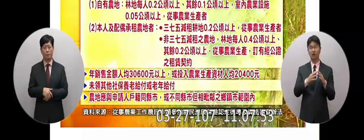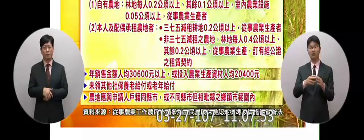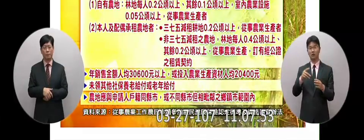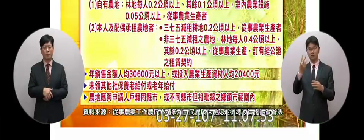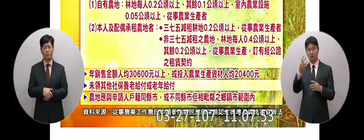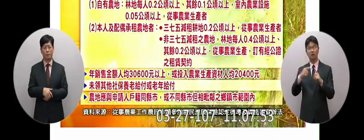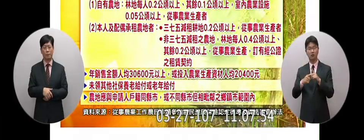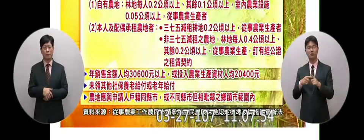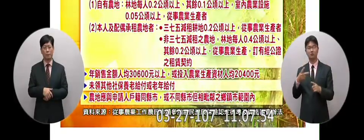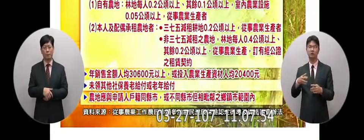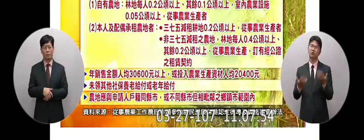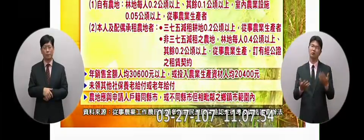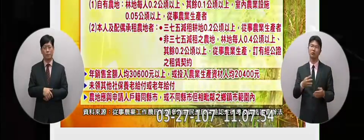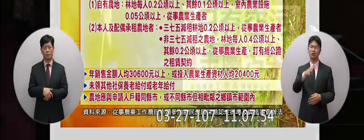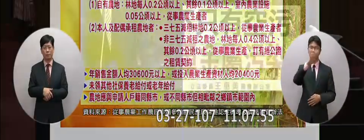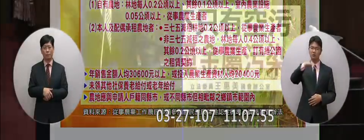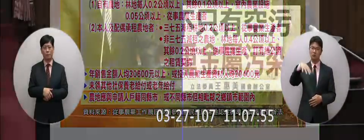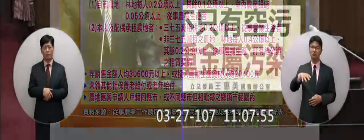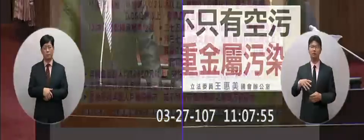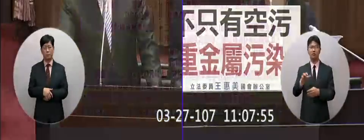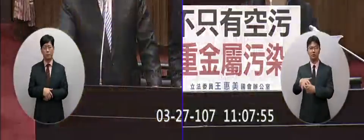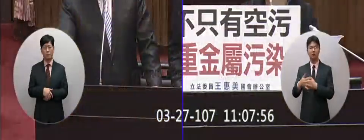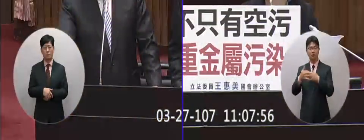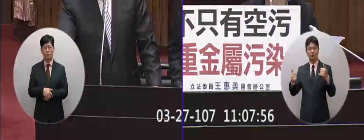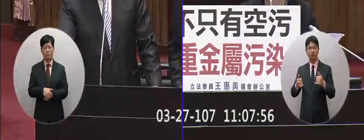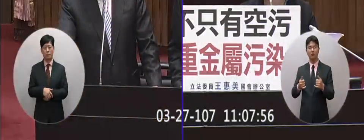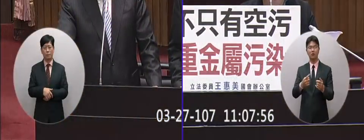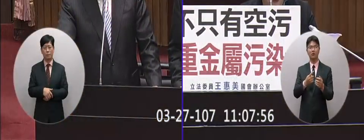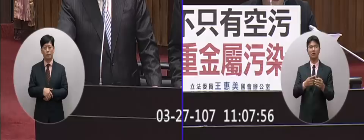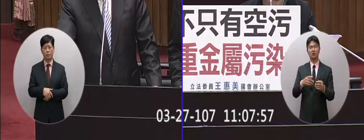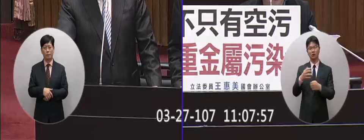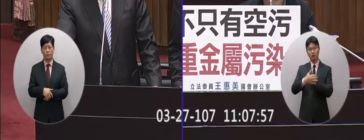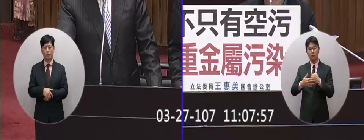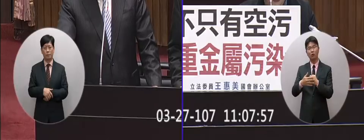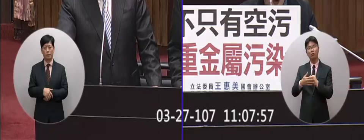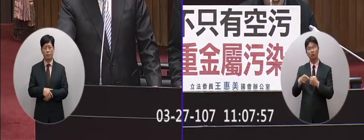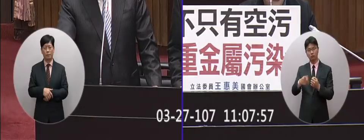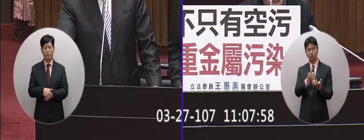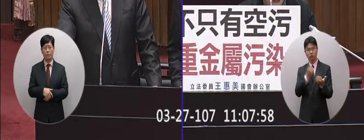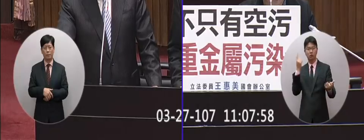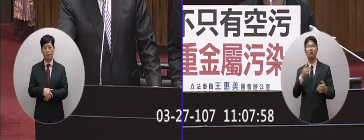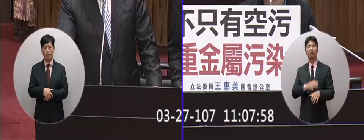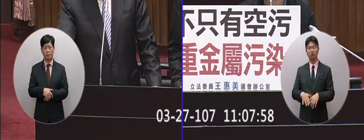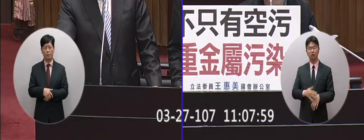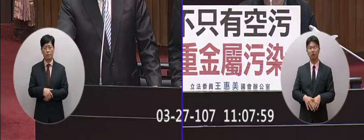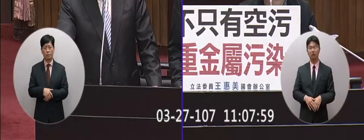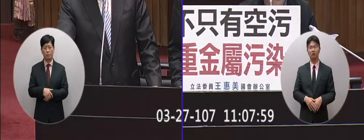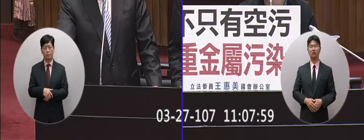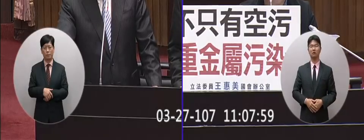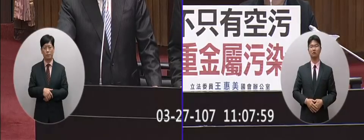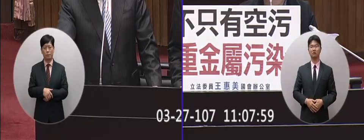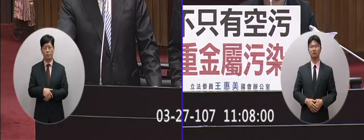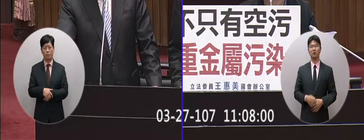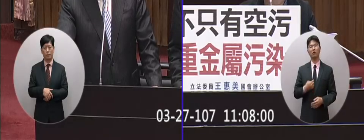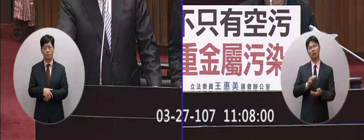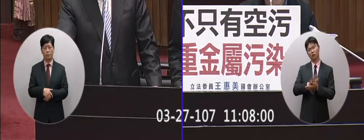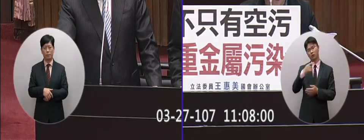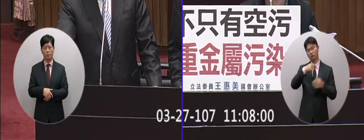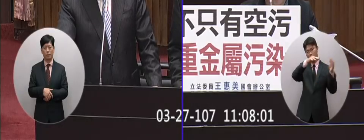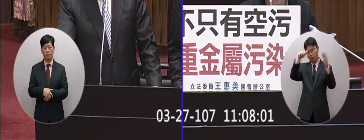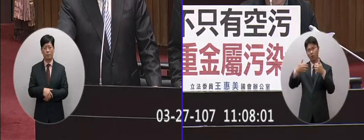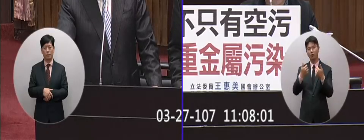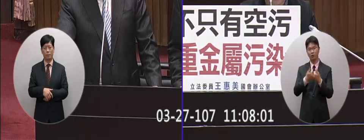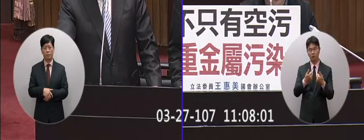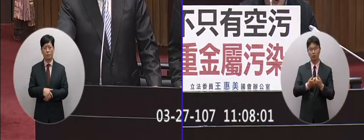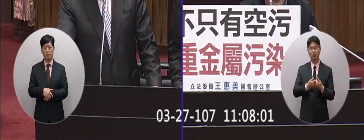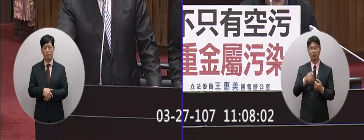概有4000个这个农民他是会被退保的一个潜在的一个风险哦。那后来是还好，我开的这个协调会，农